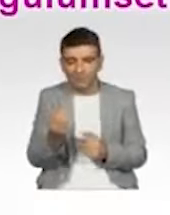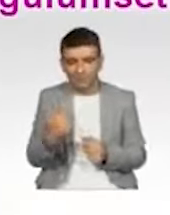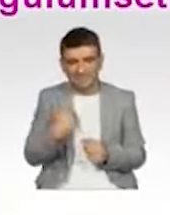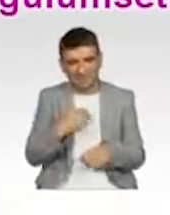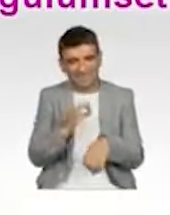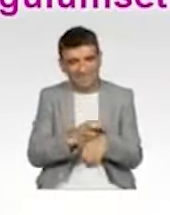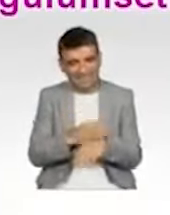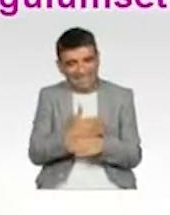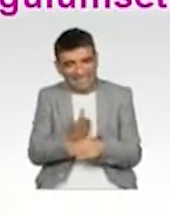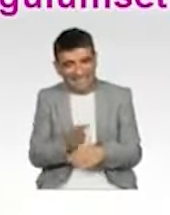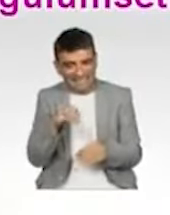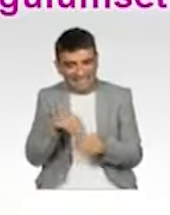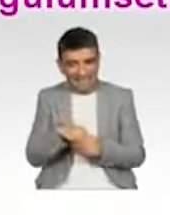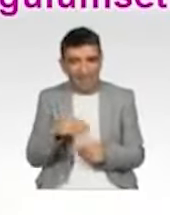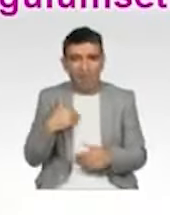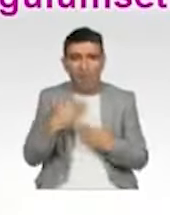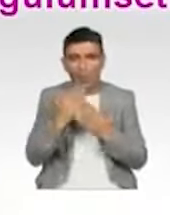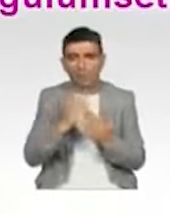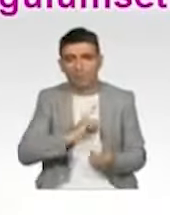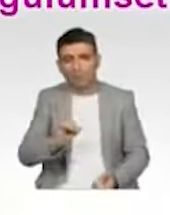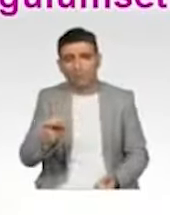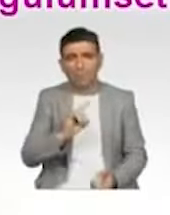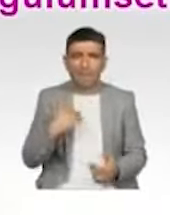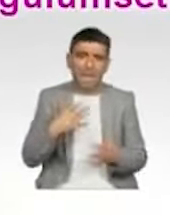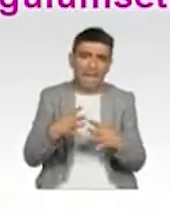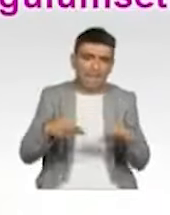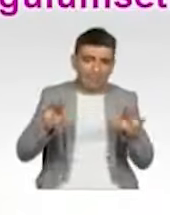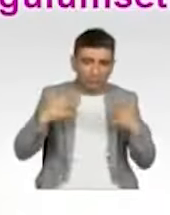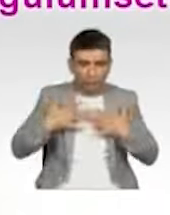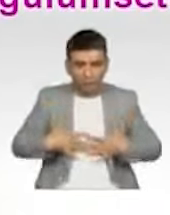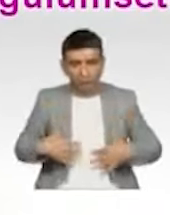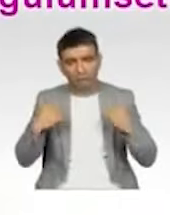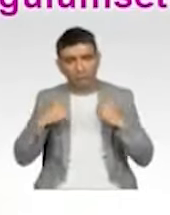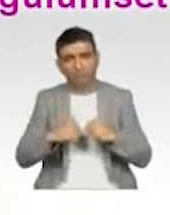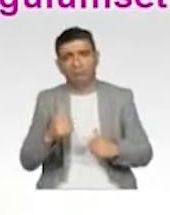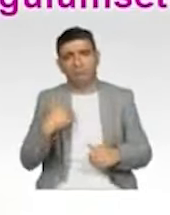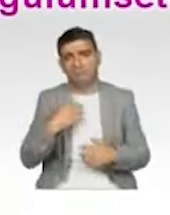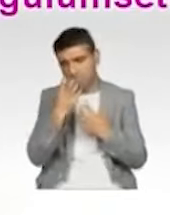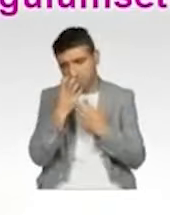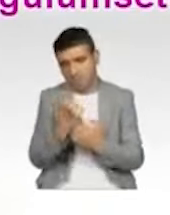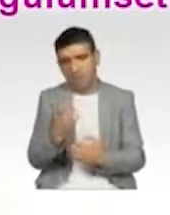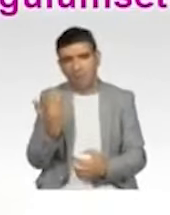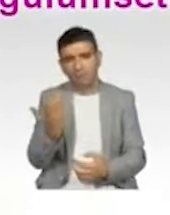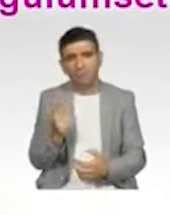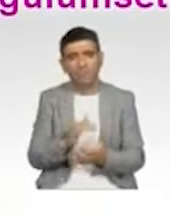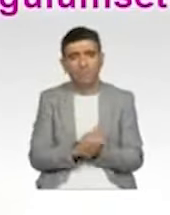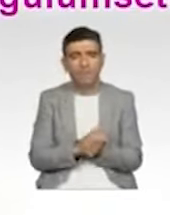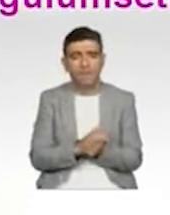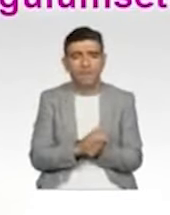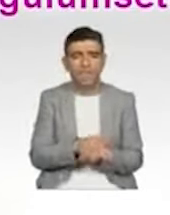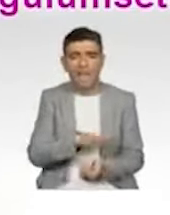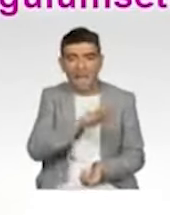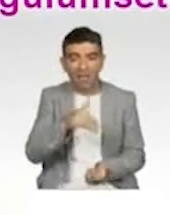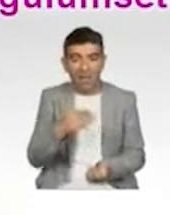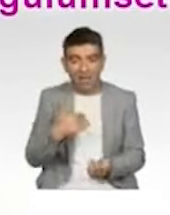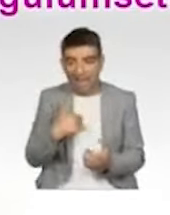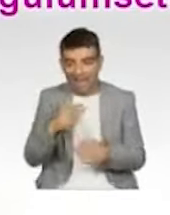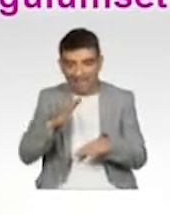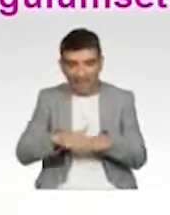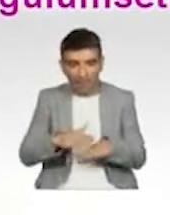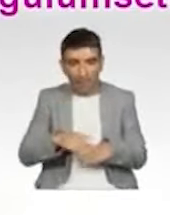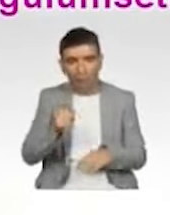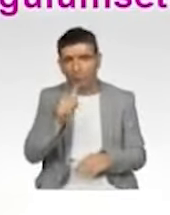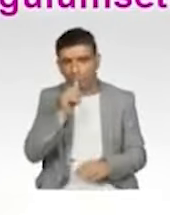vakit geçirdikleri için. Hani ben okula götürüyorum, ben hazırlıyorum. Çocuklarıma birebir ben bakıyorum. Hani bakıcı yok. Her şeylerini ben yapıyorum.